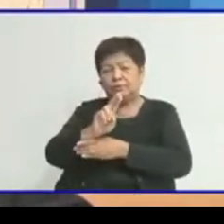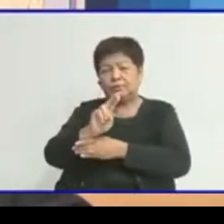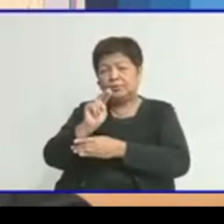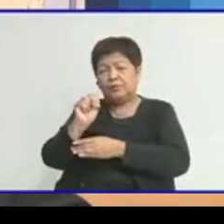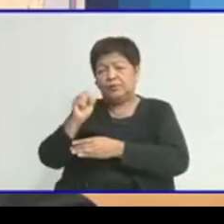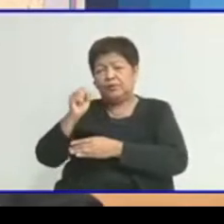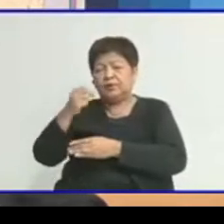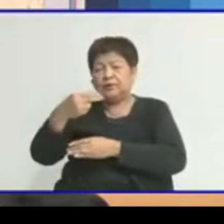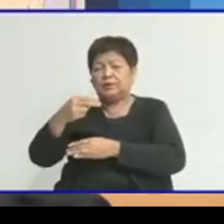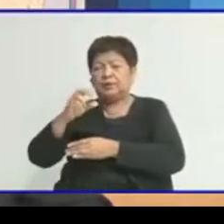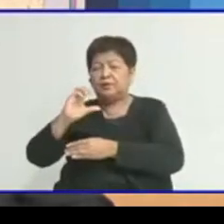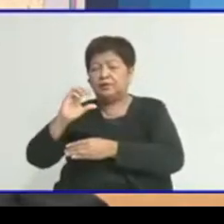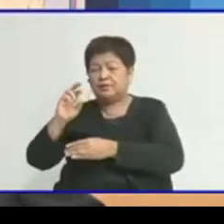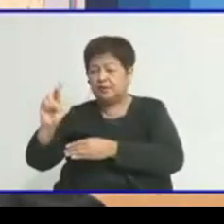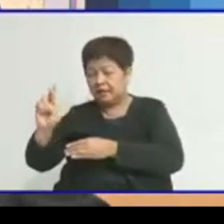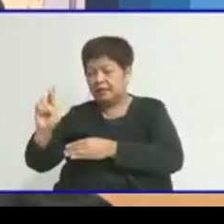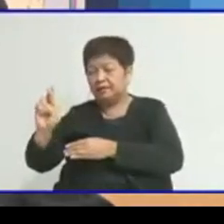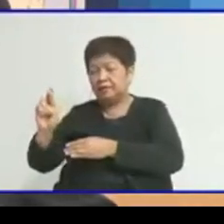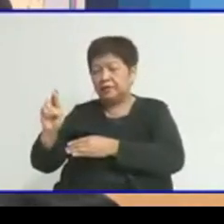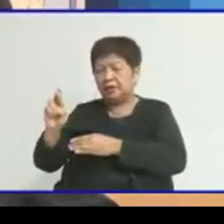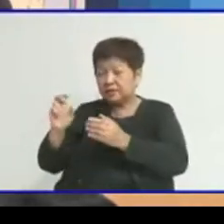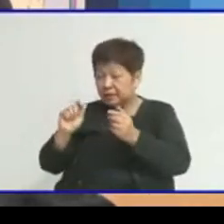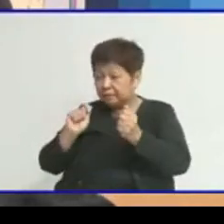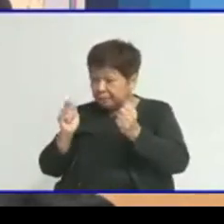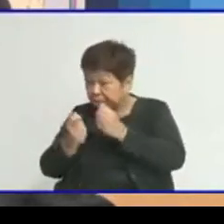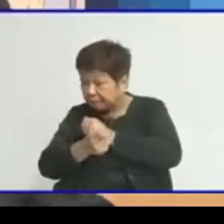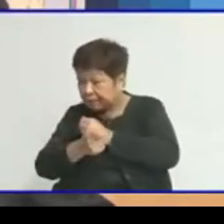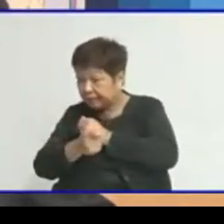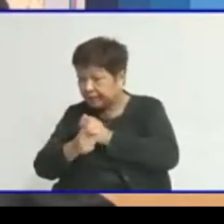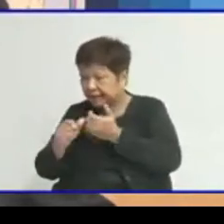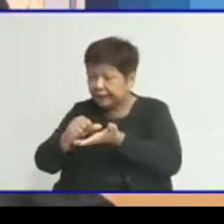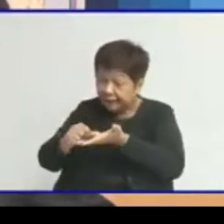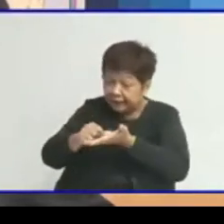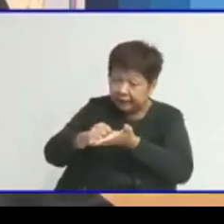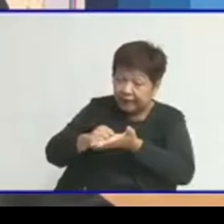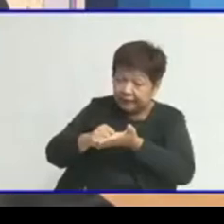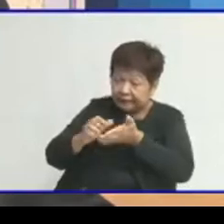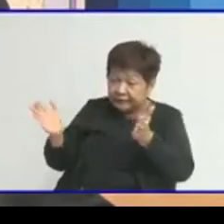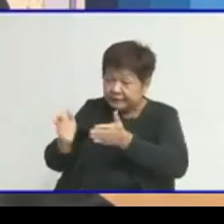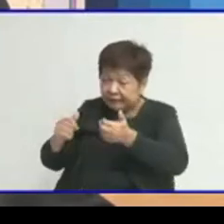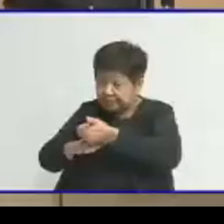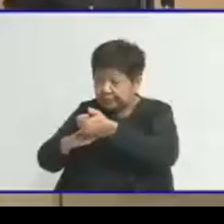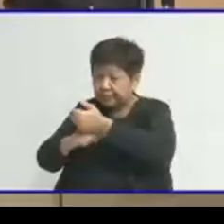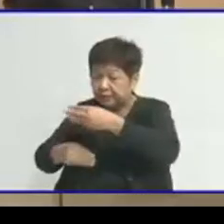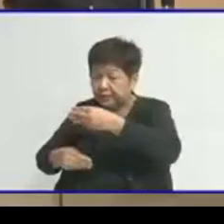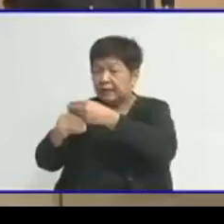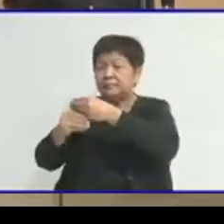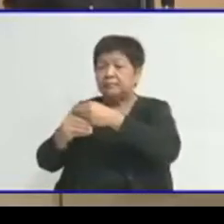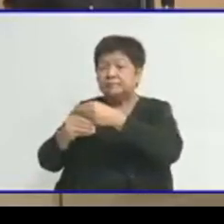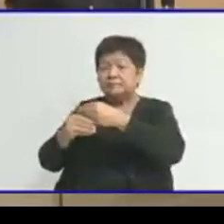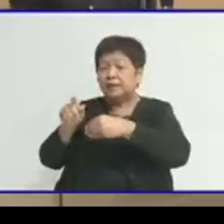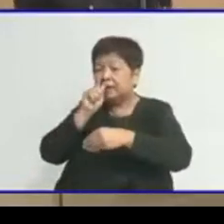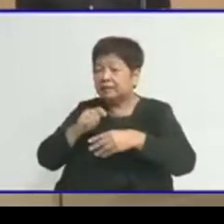แล้วก็ปรับเปลี่ยนไปเป็นการสนับสนุนรัฐบาลเพื่อที่จะทำให้ระบบนั้นมีประสิทธิภาพมากข ึ้ น to the supporter